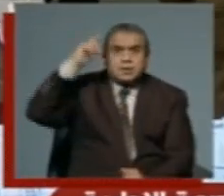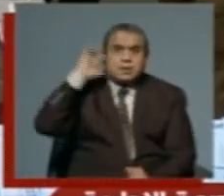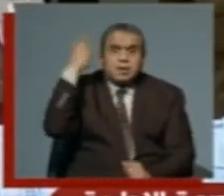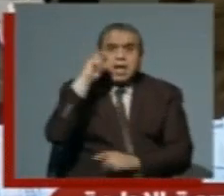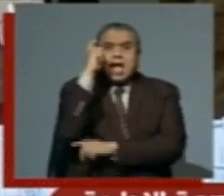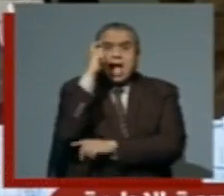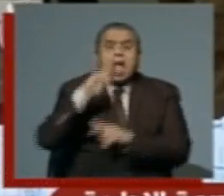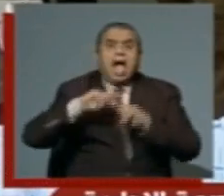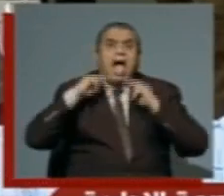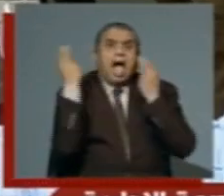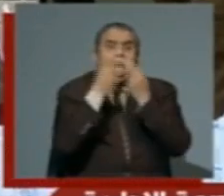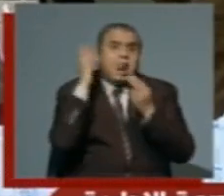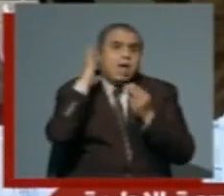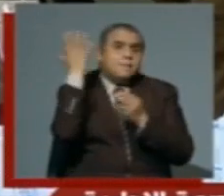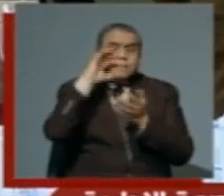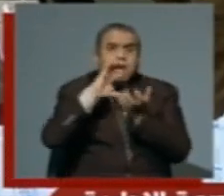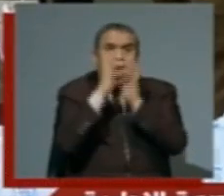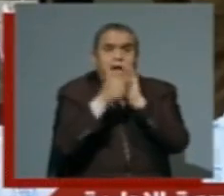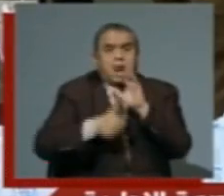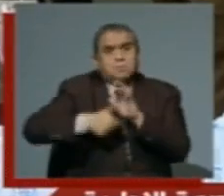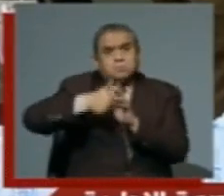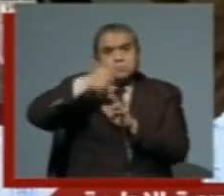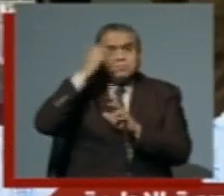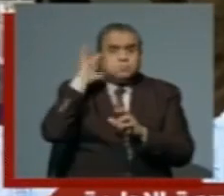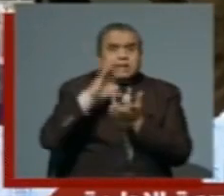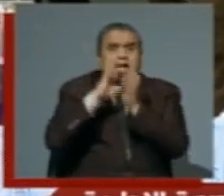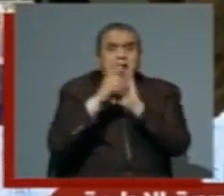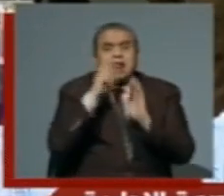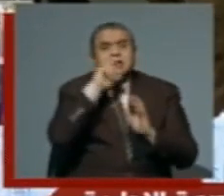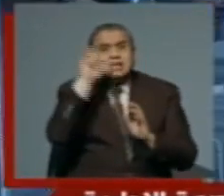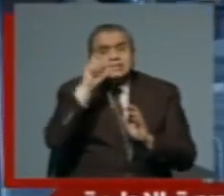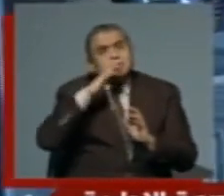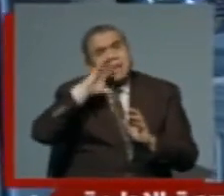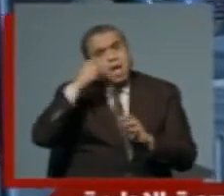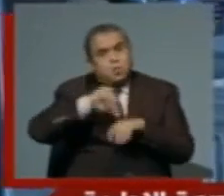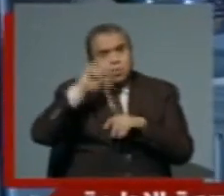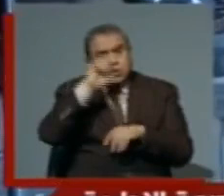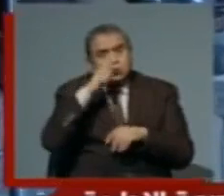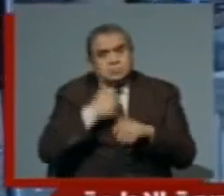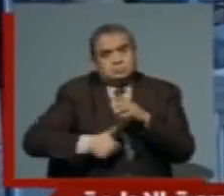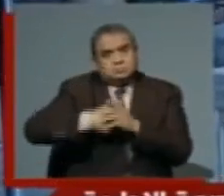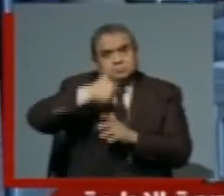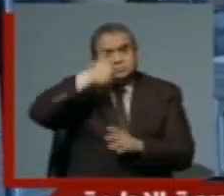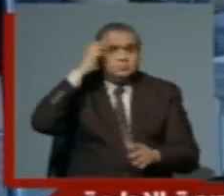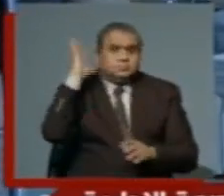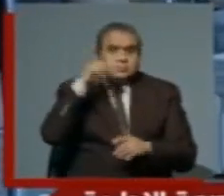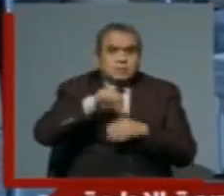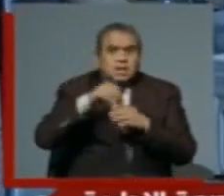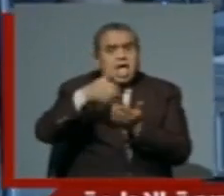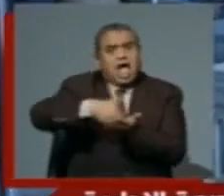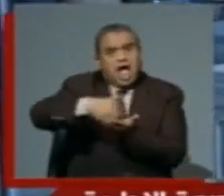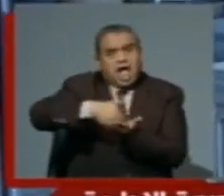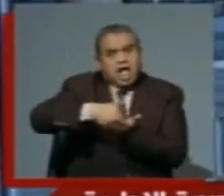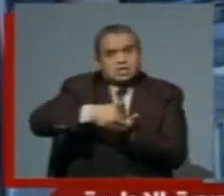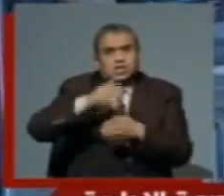العالم متنفذ في العالم الاسلامي او اسلامي من اجود انواع الاخشاب ومتنفذ يدوي